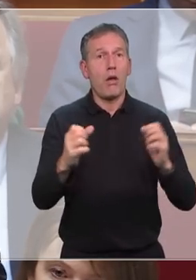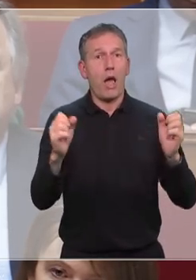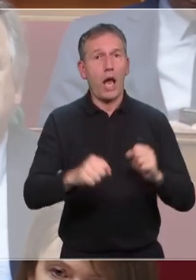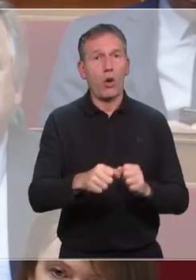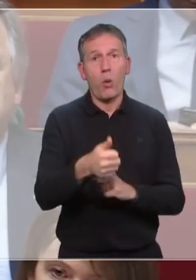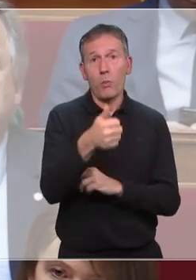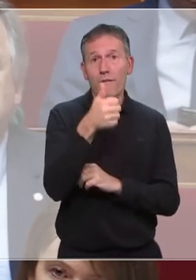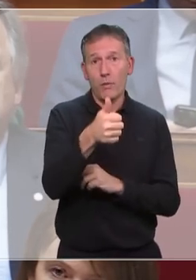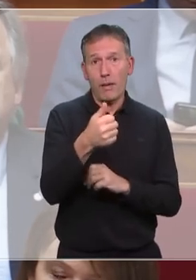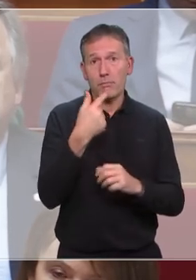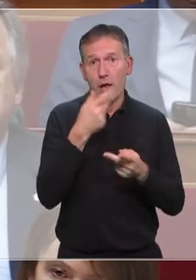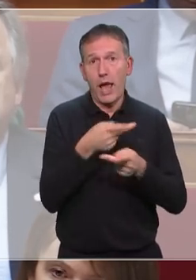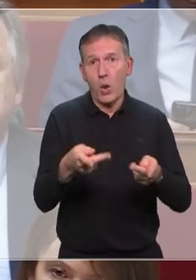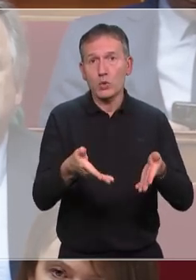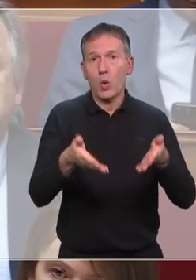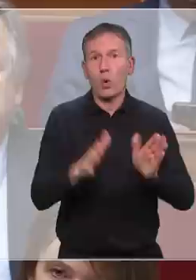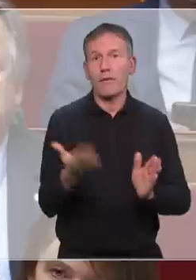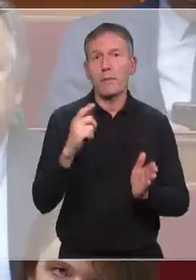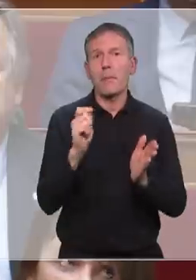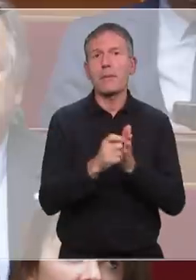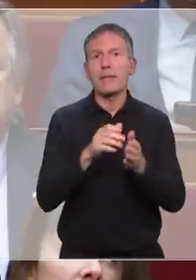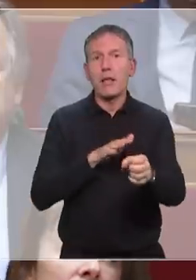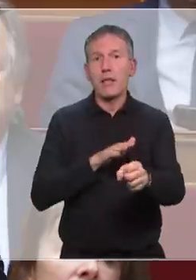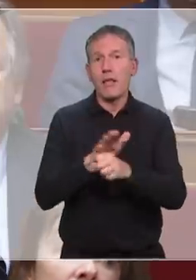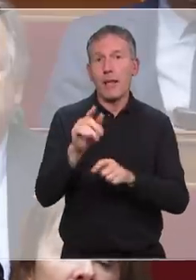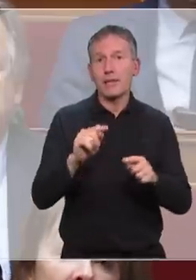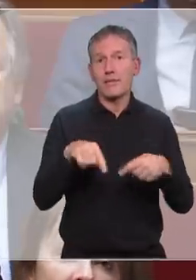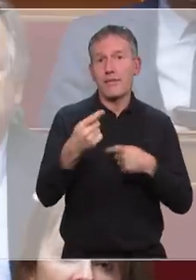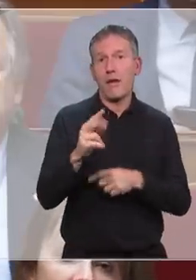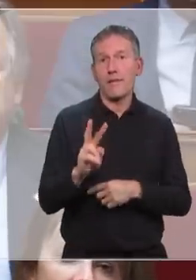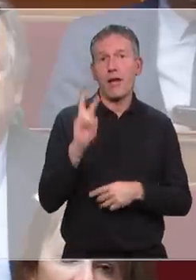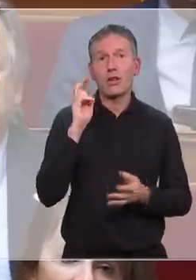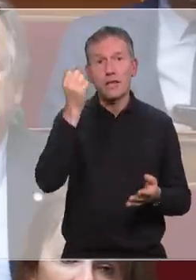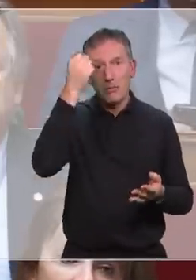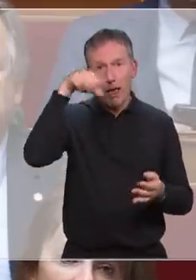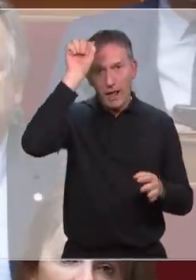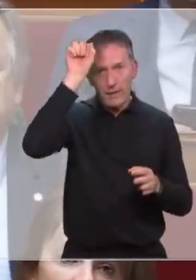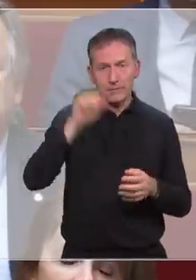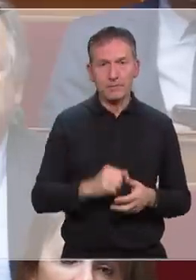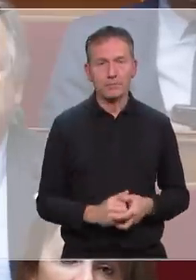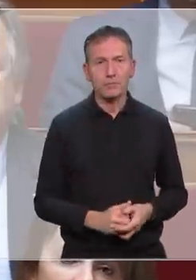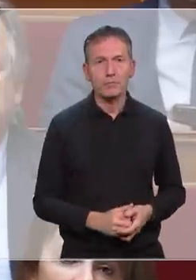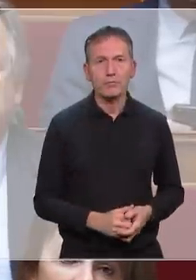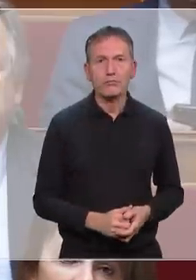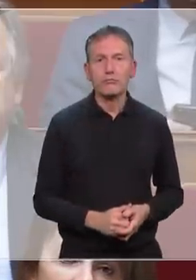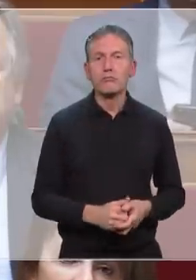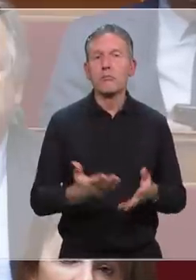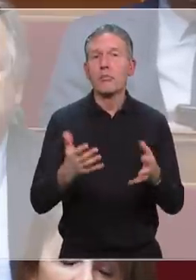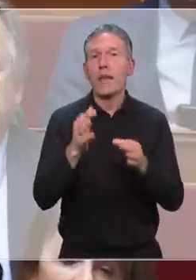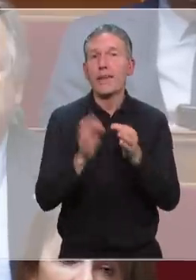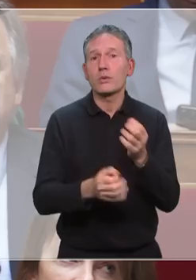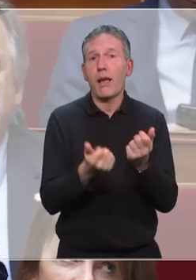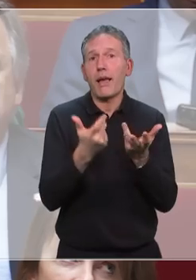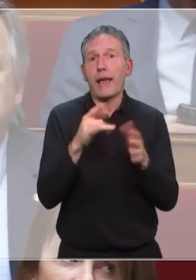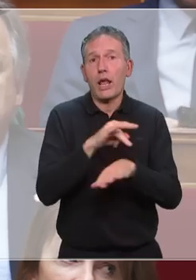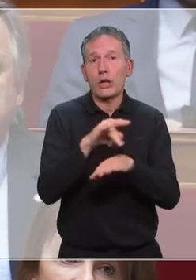avez vous-même confirmé, Madame la Première ministre, lors de votre déplacement vendredi dernier à Berlin. Or, quelques heures